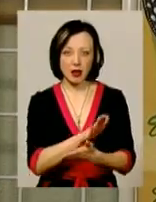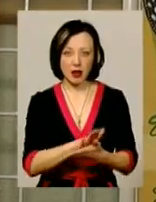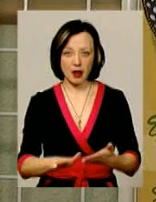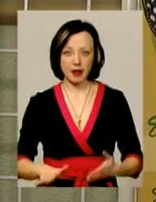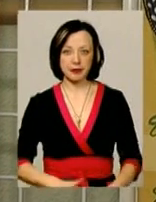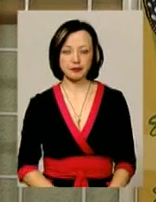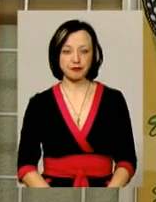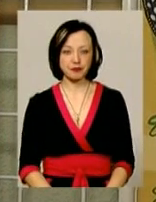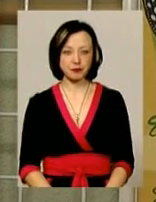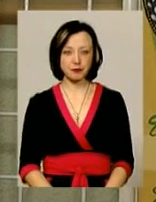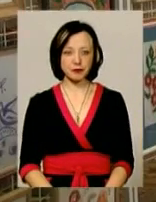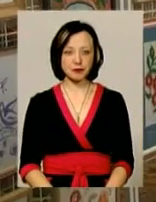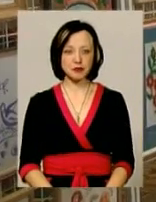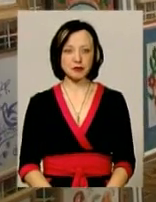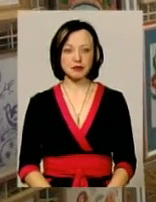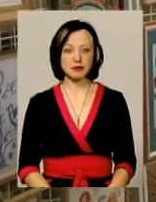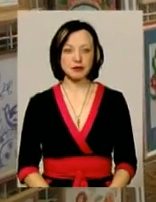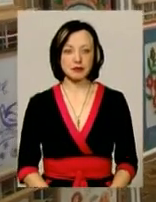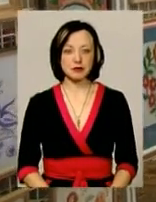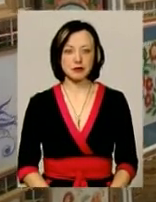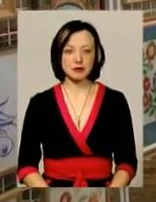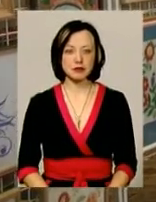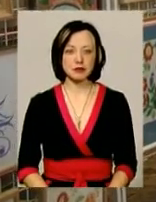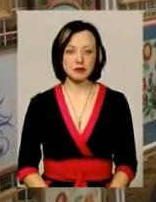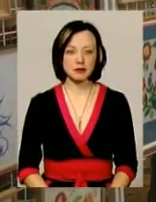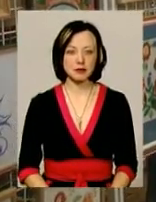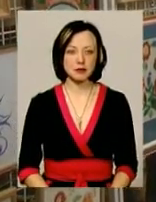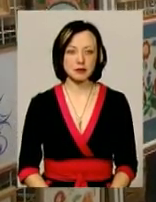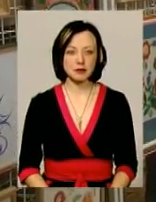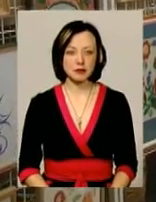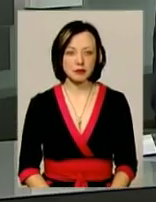Тетяна Пресикар, Володимир Саприкін та Олександр Горішевський. Новини «Поділля-Центр».